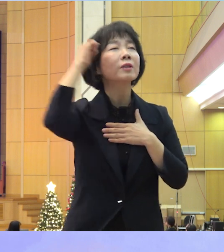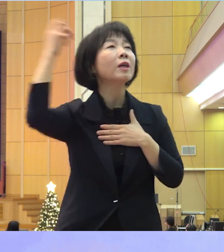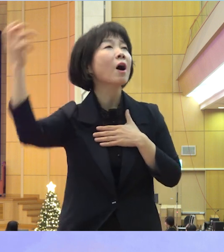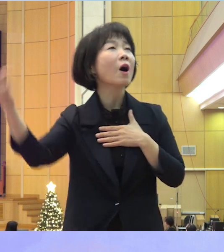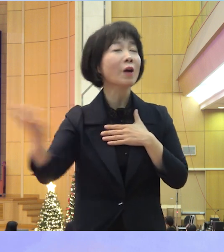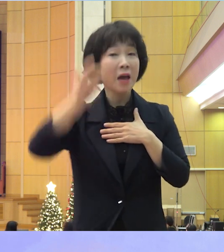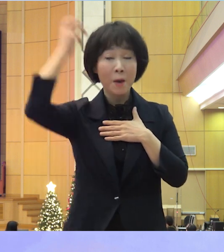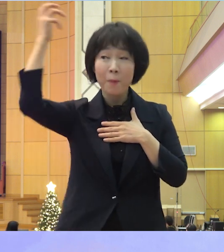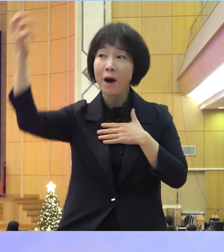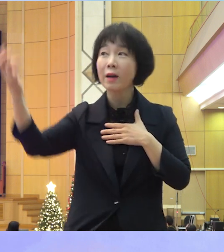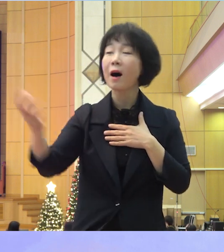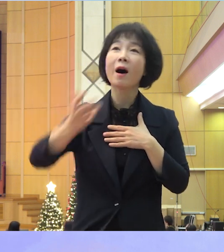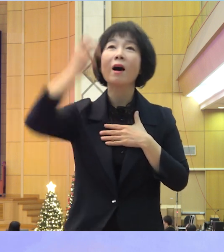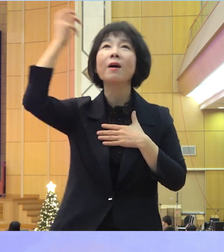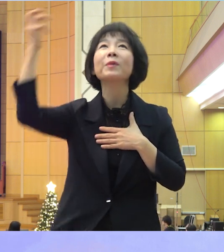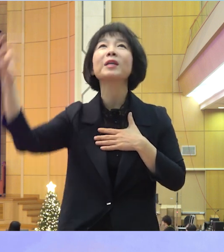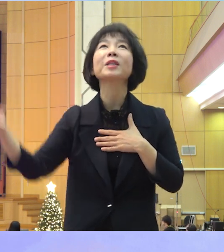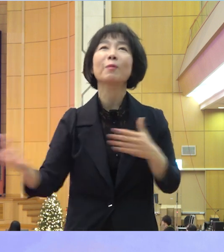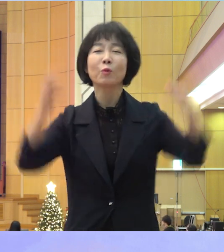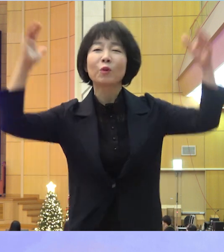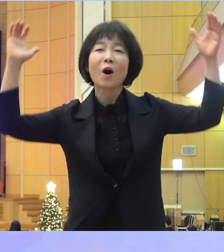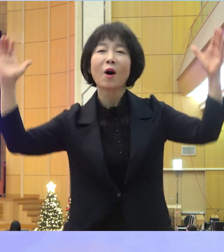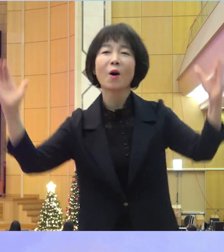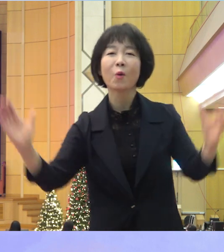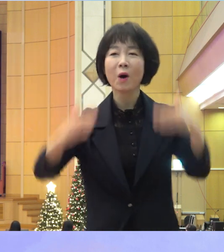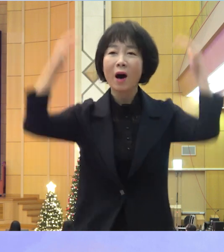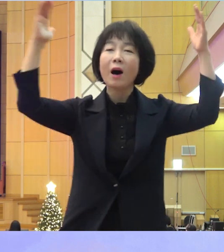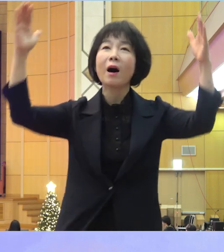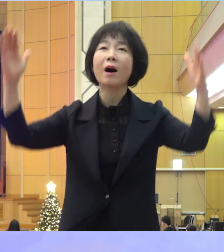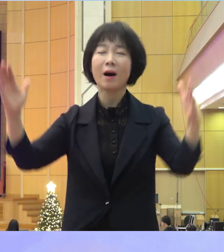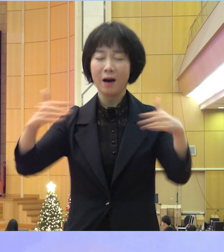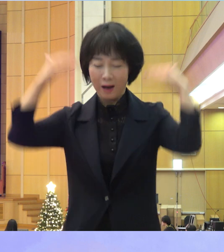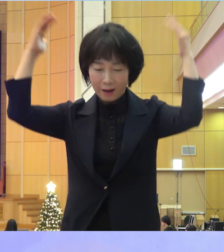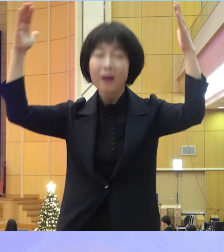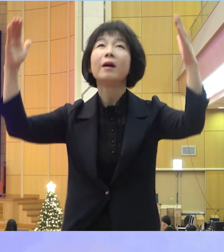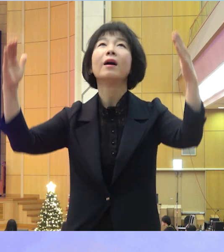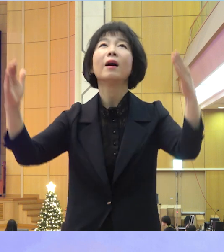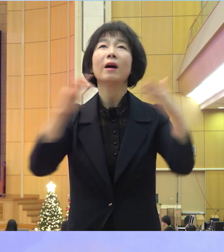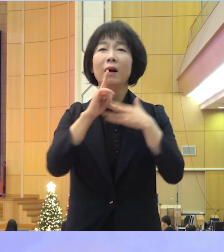하소서. 성령의 바람 이제